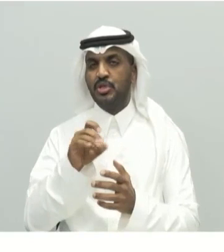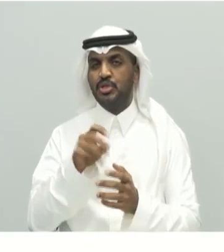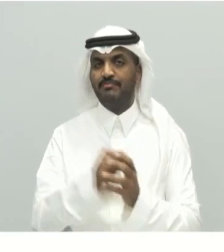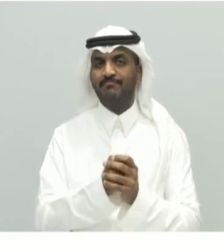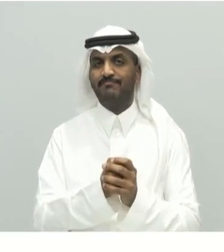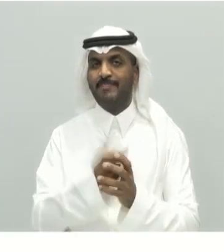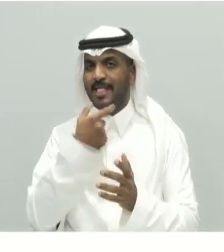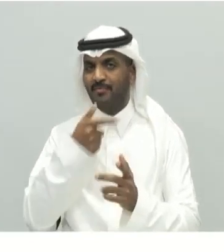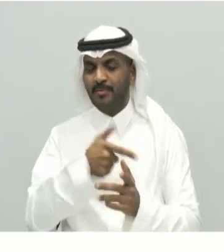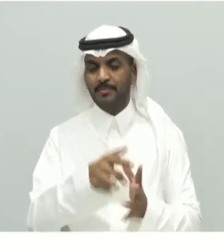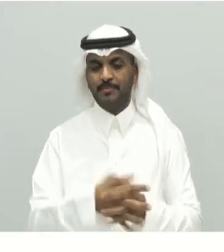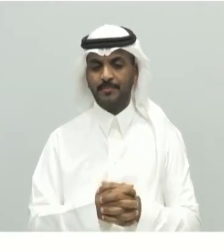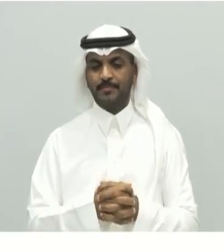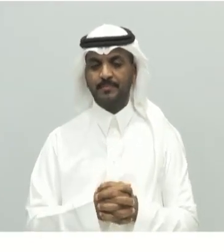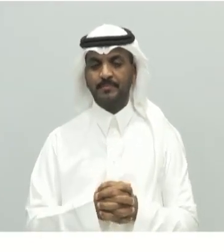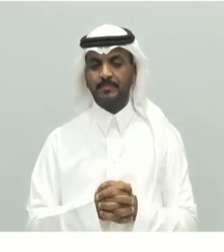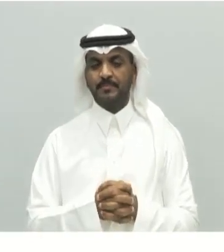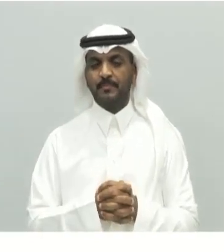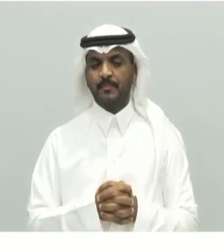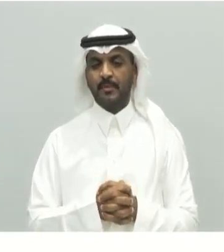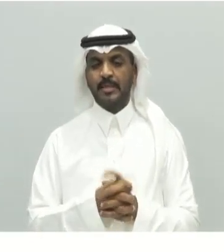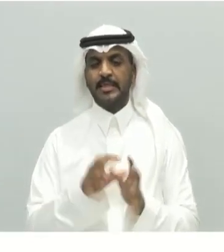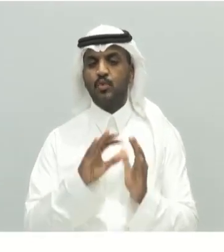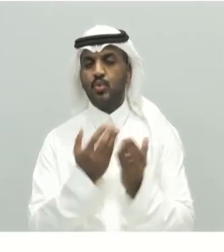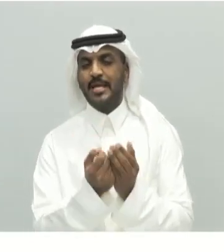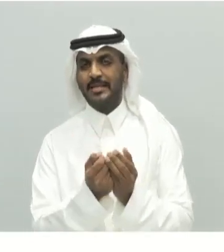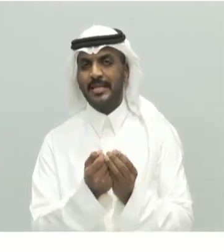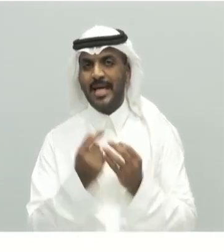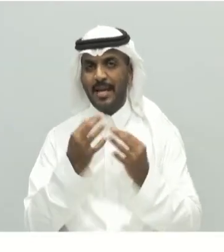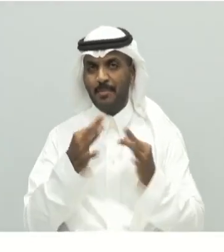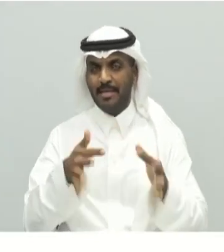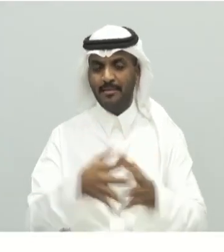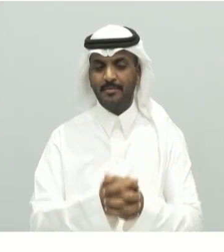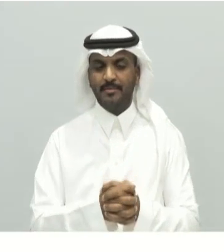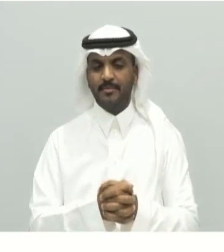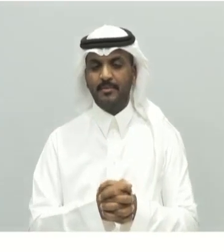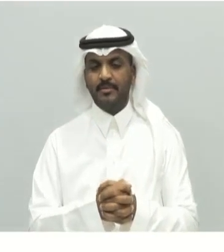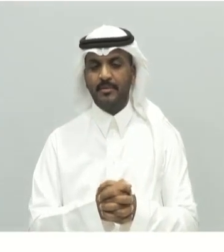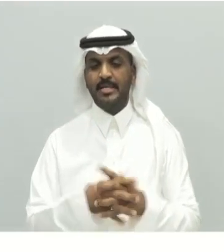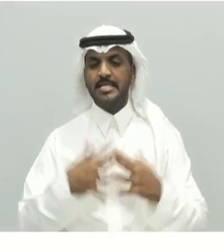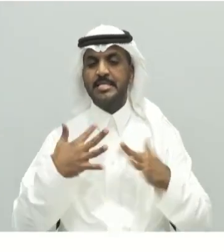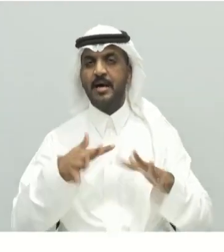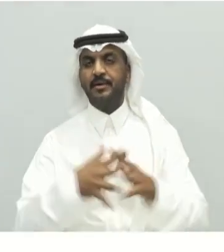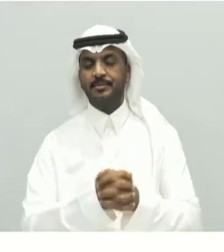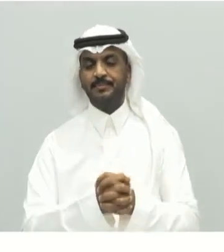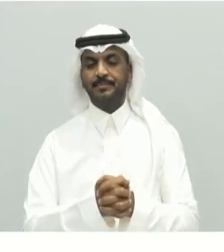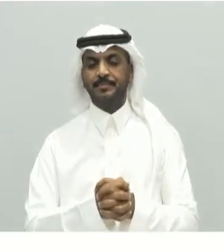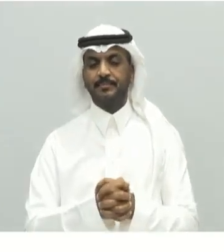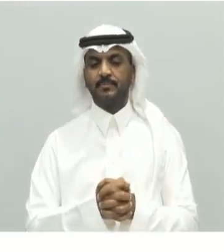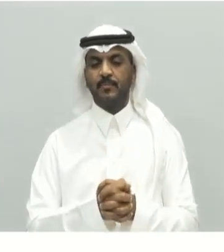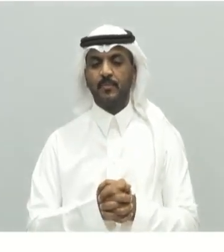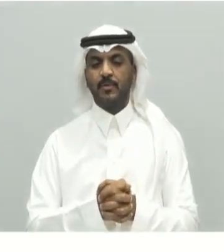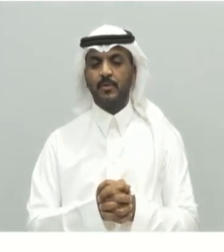هضبت نجد ثالثا التكوينات الرمليه الصحاري